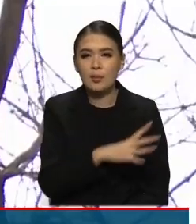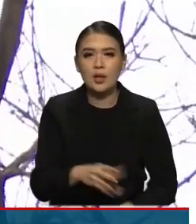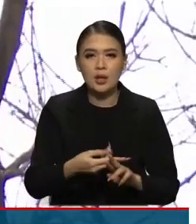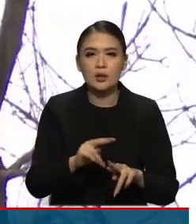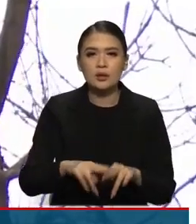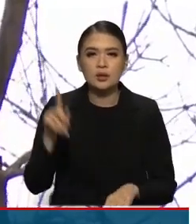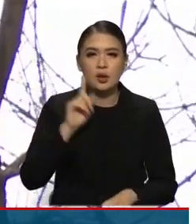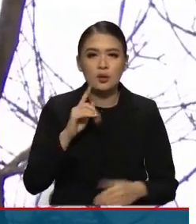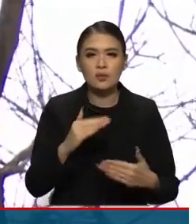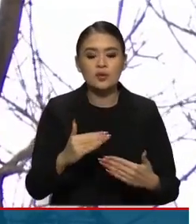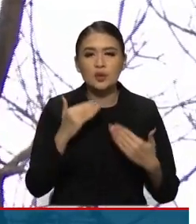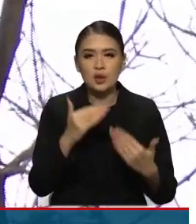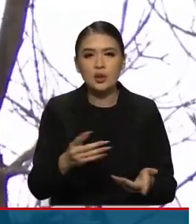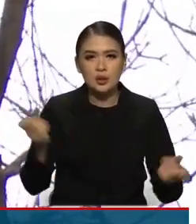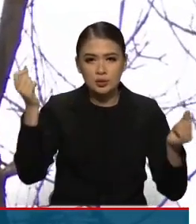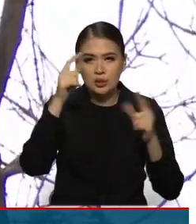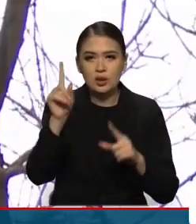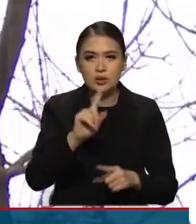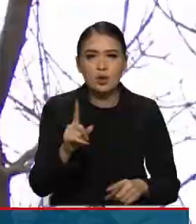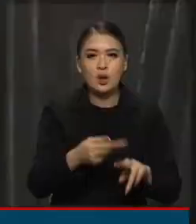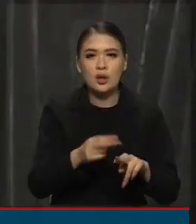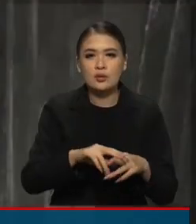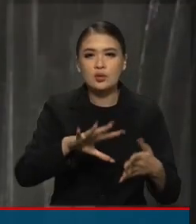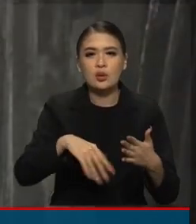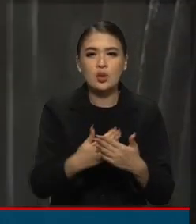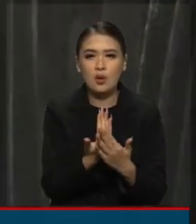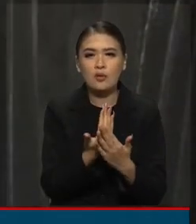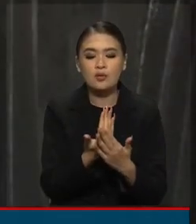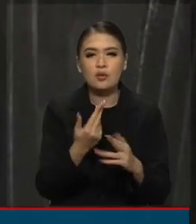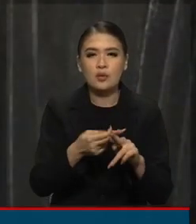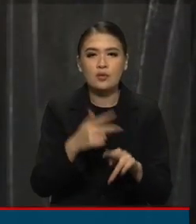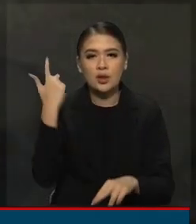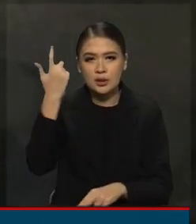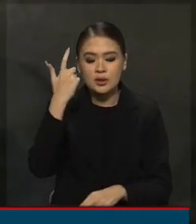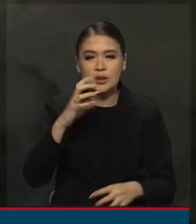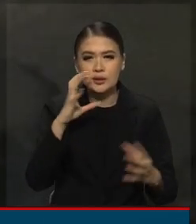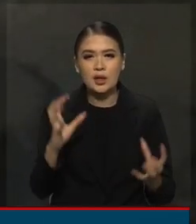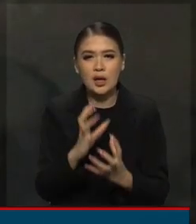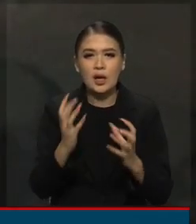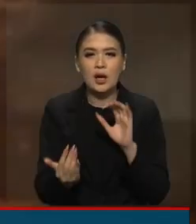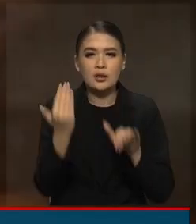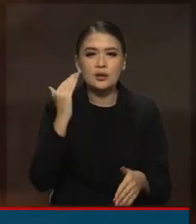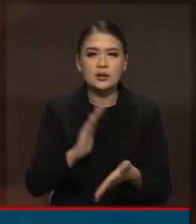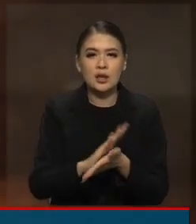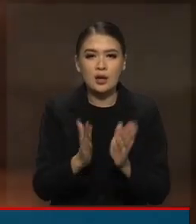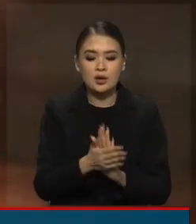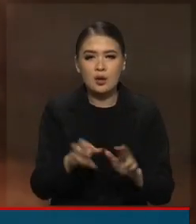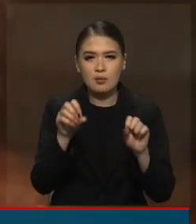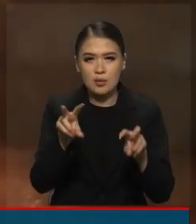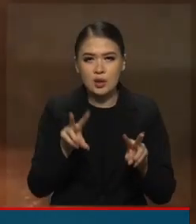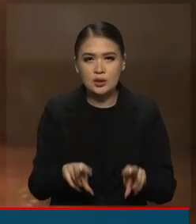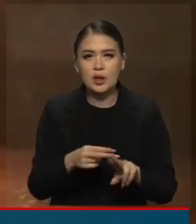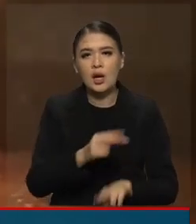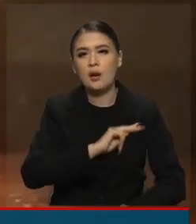и о ее условиях. Известно только то, что у нового владельца обяжут сохранить достигнутые ранее договоренности с профсоюзами